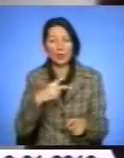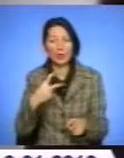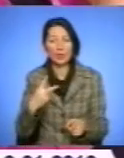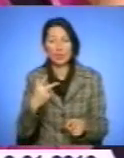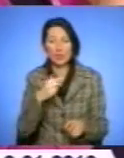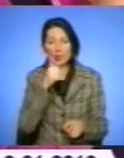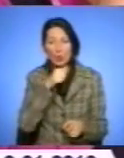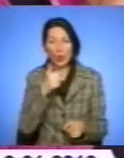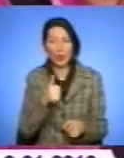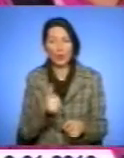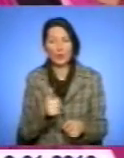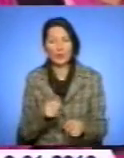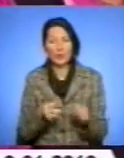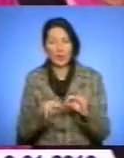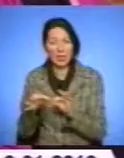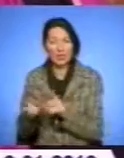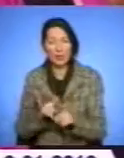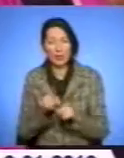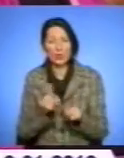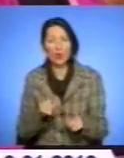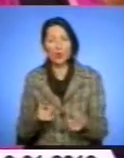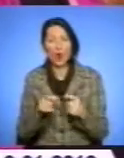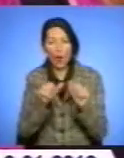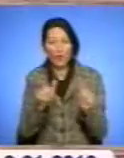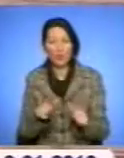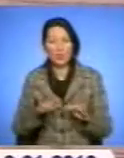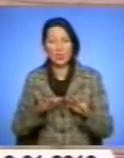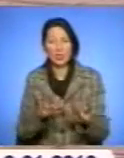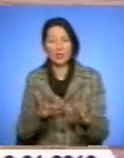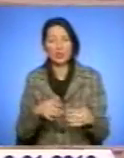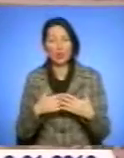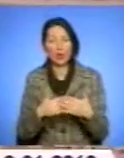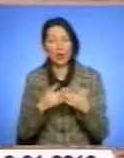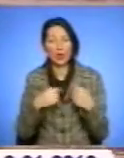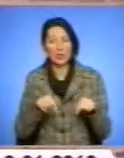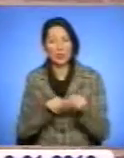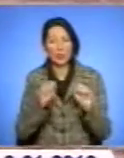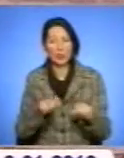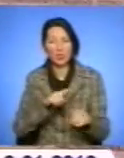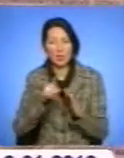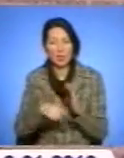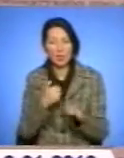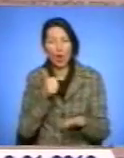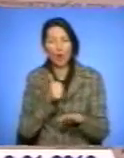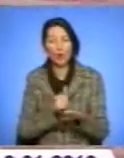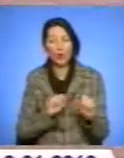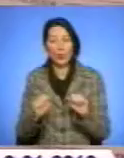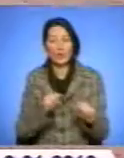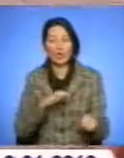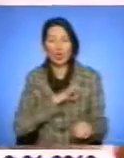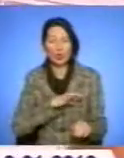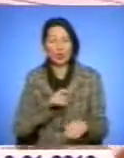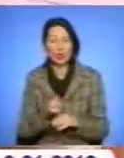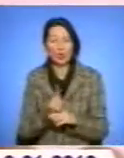2013 року. Детальніше про зміни щодо оформлення та діяльності громадських організацій можна дізнатися у Головному управлінні юстиції у